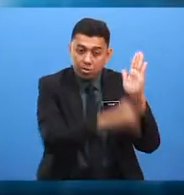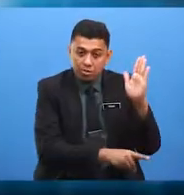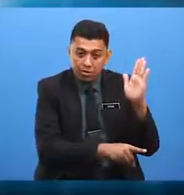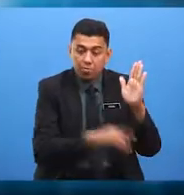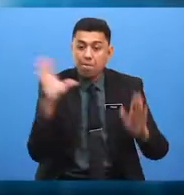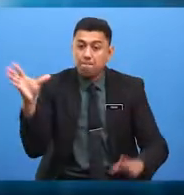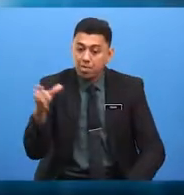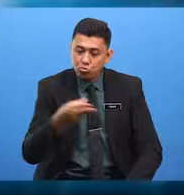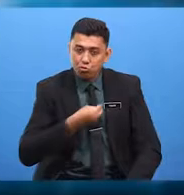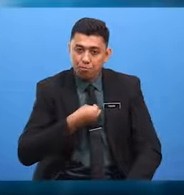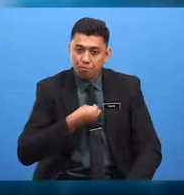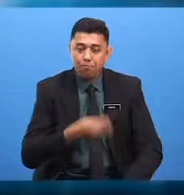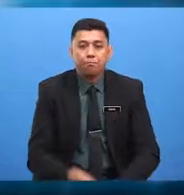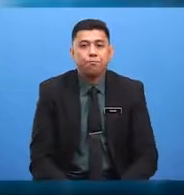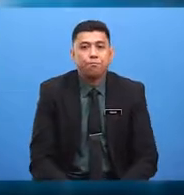mengunjungi